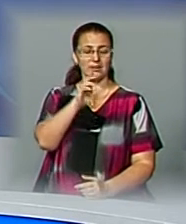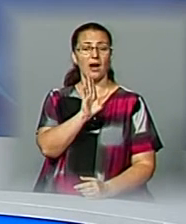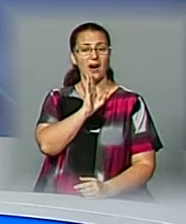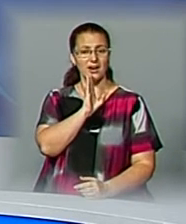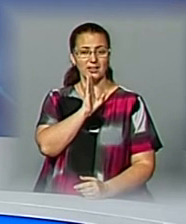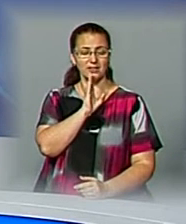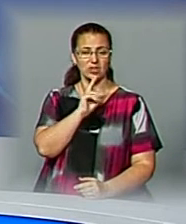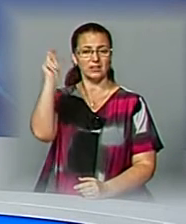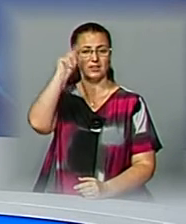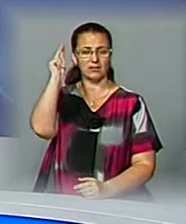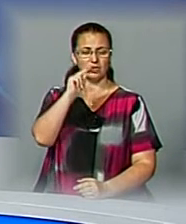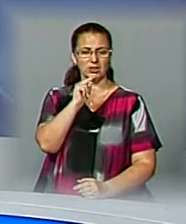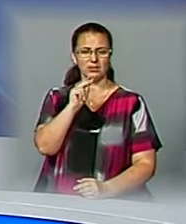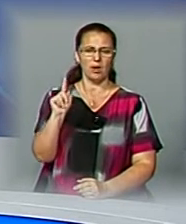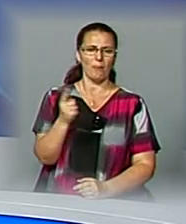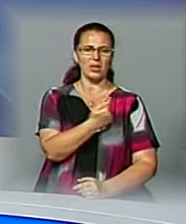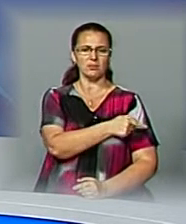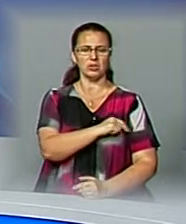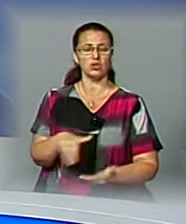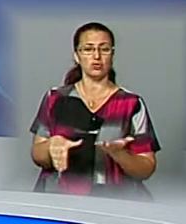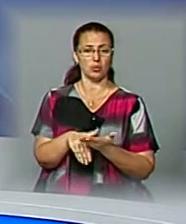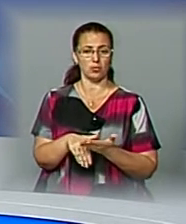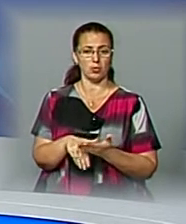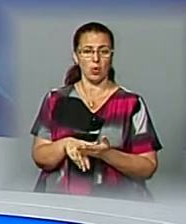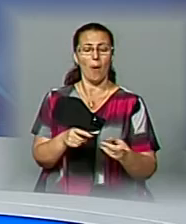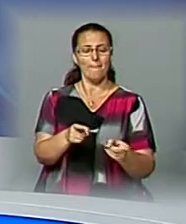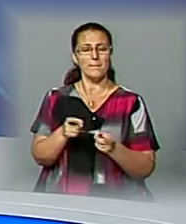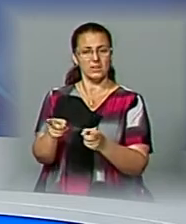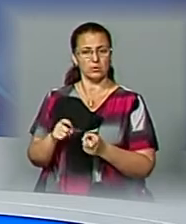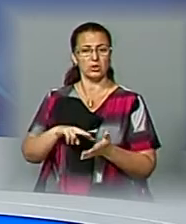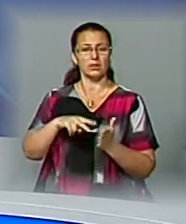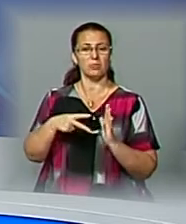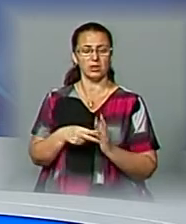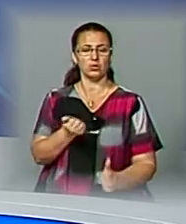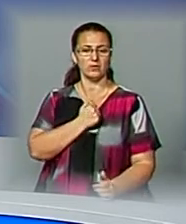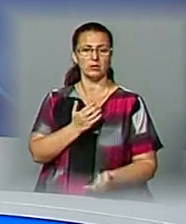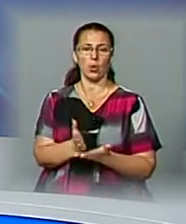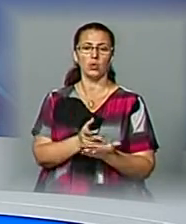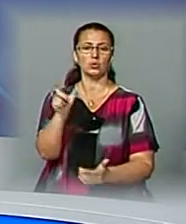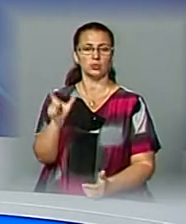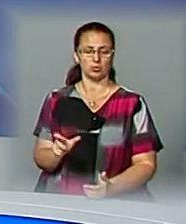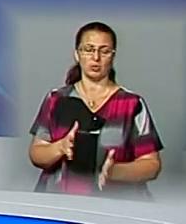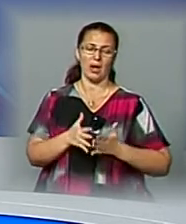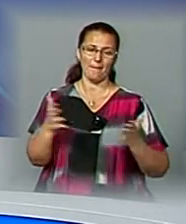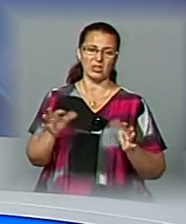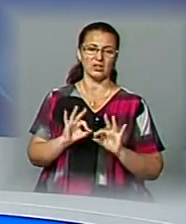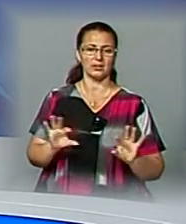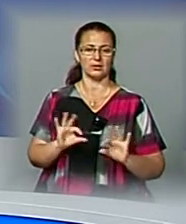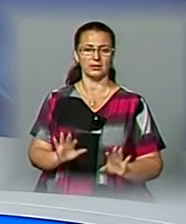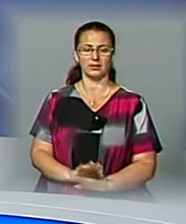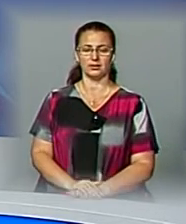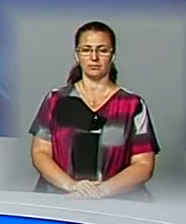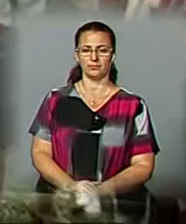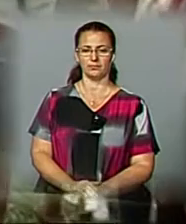володіти азами першої медичної допомоги. Також до занять з дітьми планують залучати військовослужбовців. Більше у сюжеті Олега